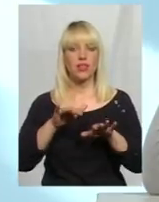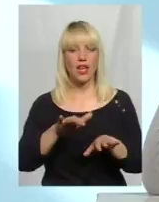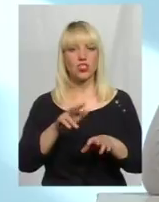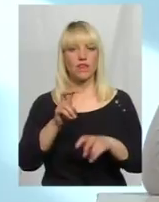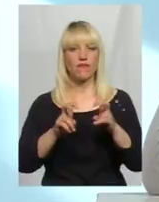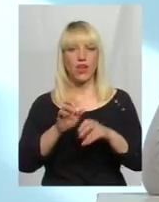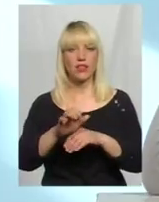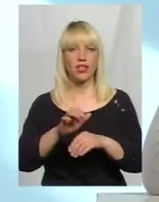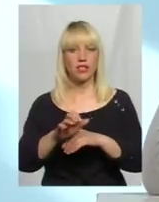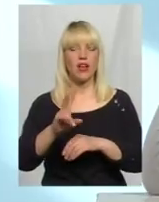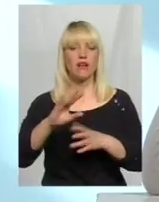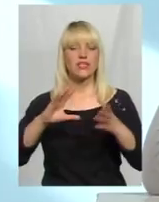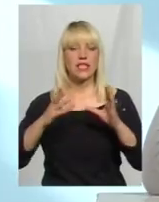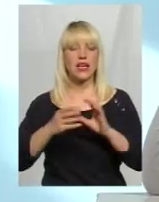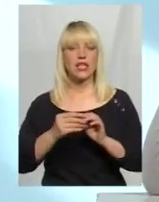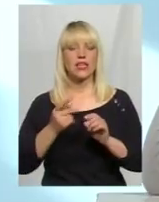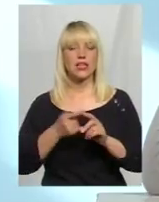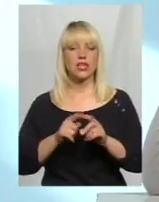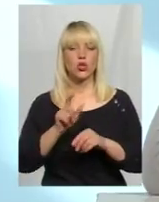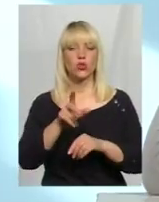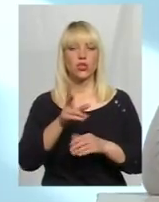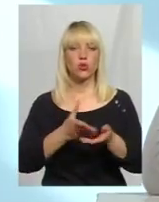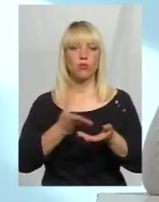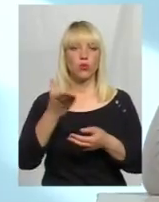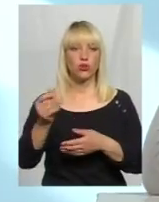а взагалі на тих людей, котрі платять